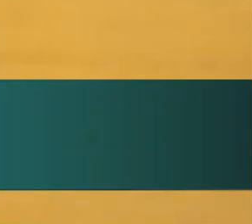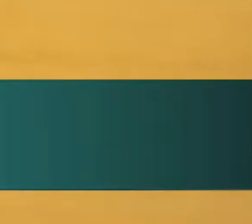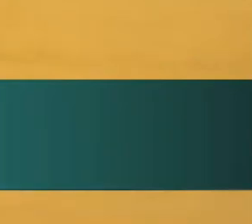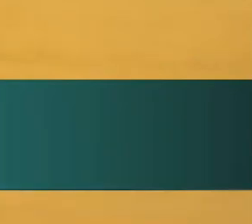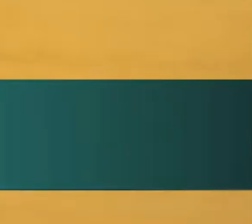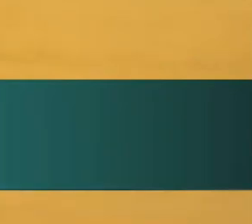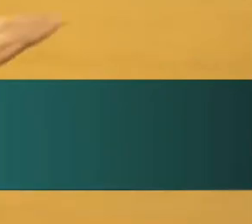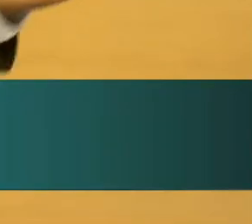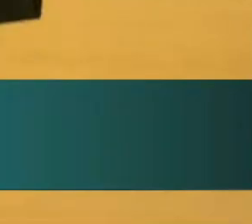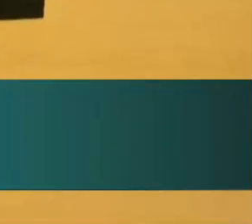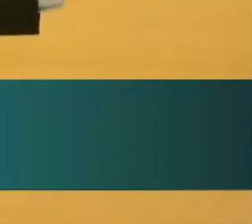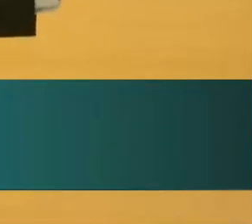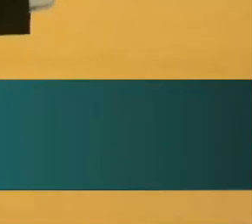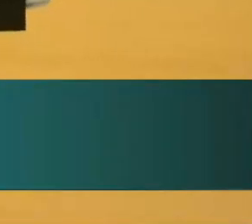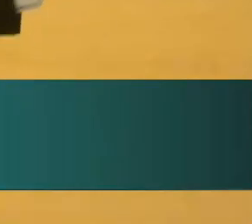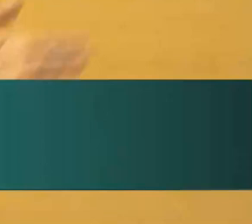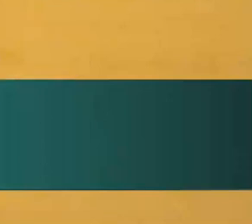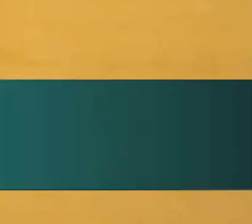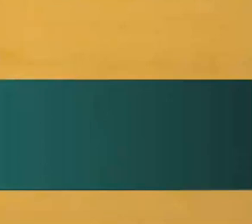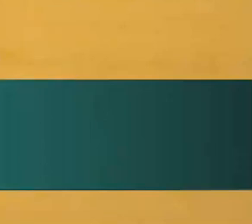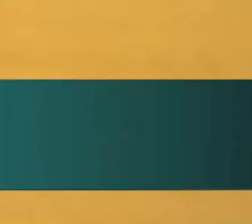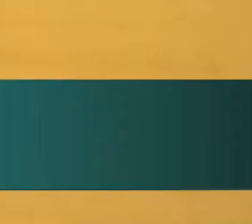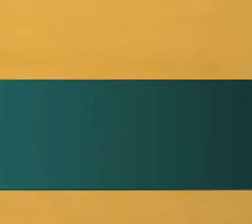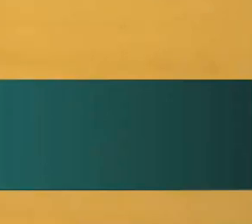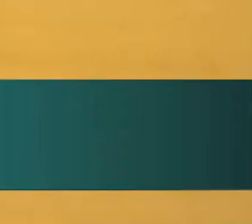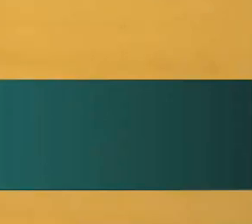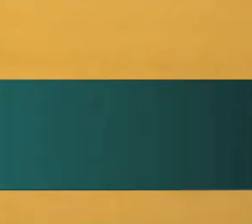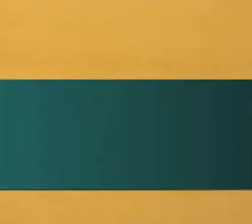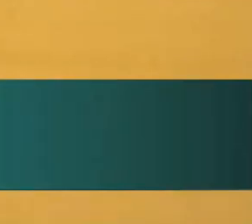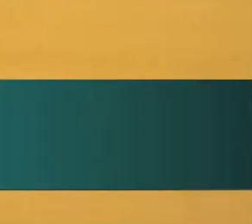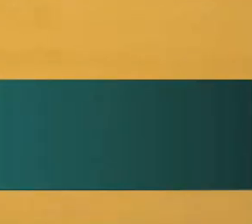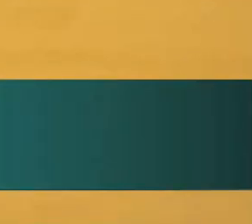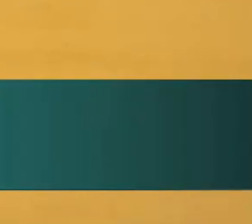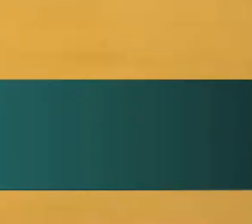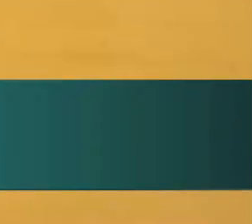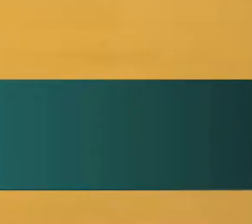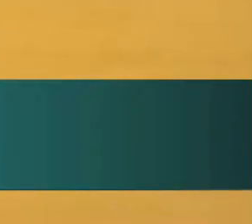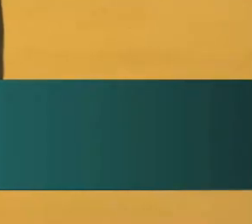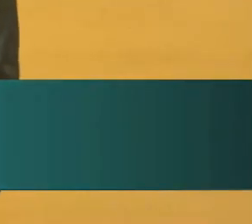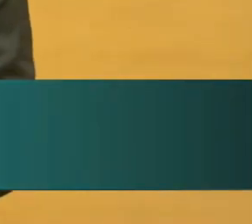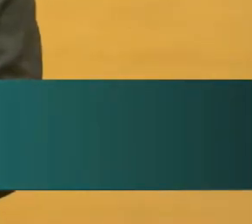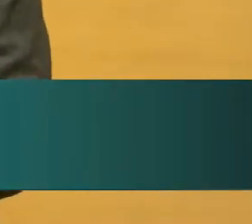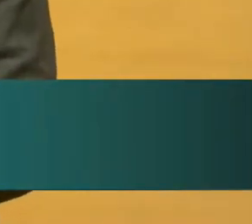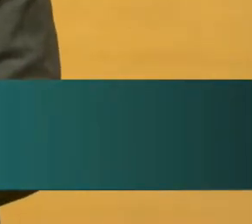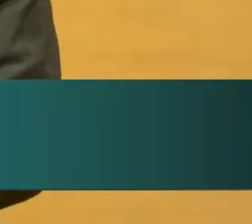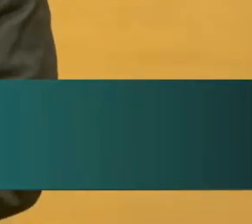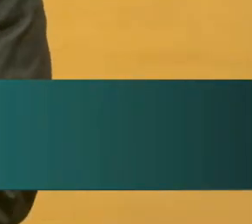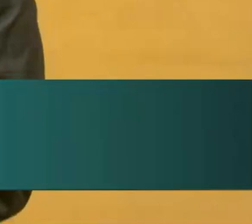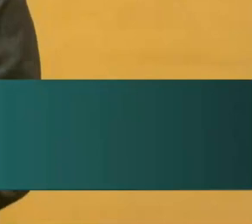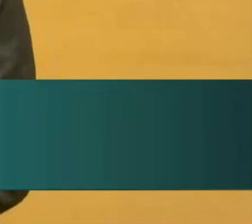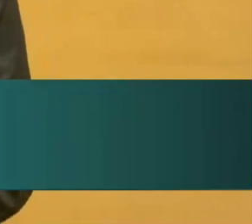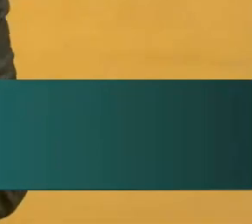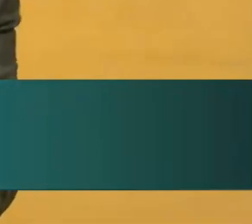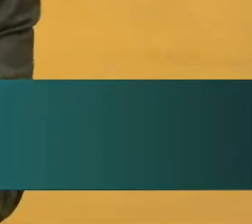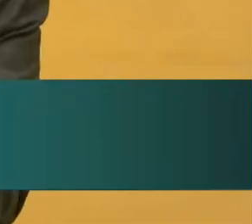mardi aujourd'hui et écouter mon histoire. Quand j'étais faible, quand il m'a rendu fort. Et ensuite, à mon